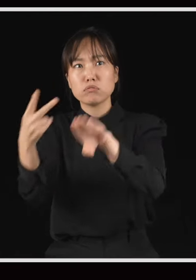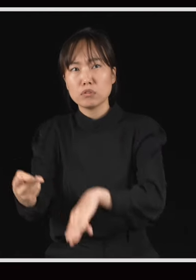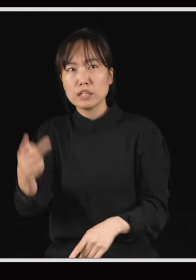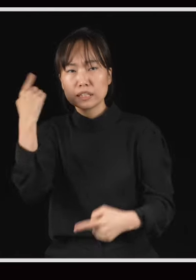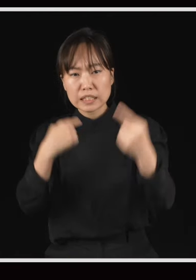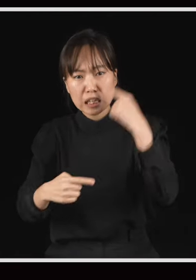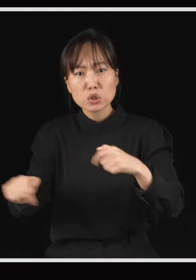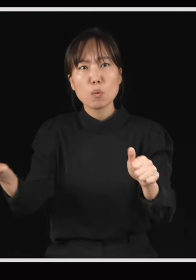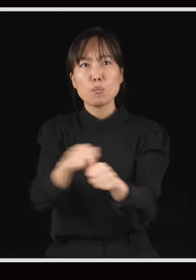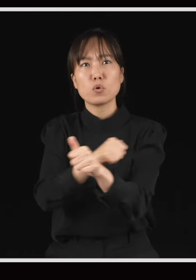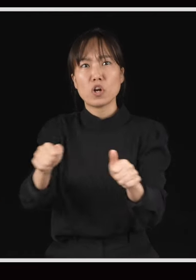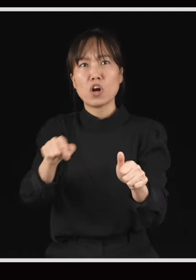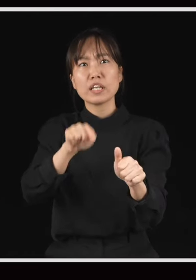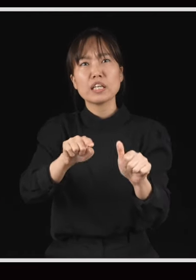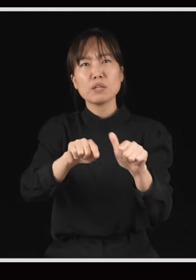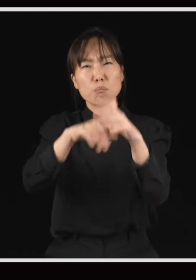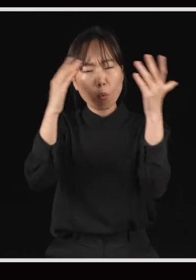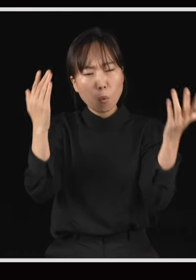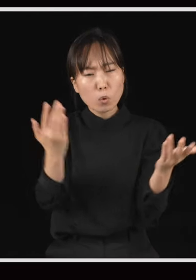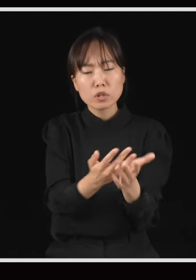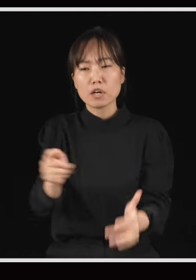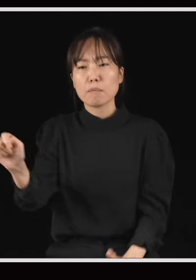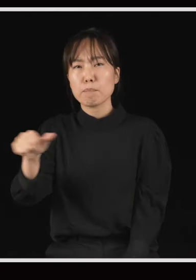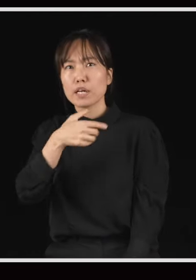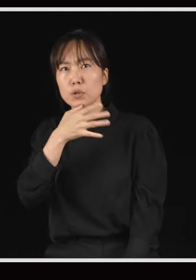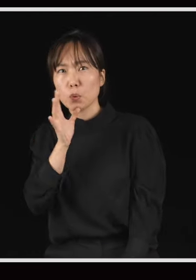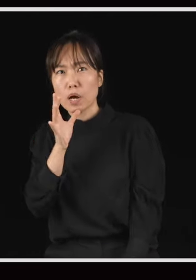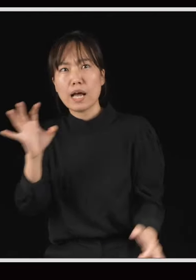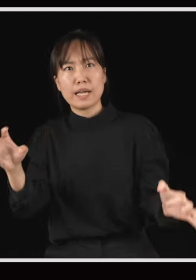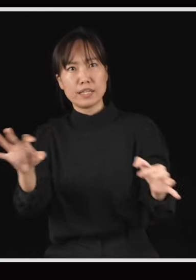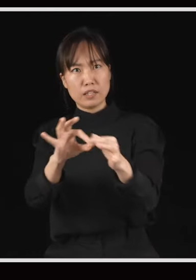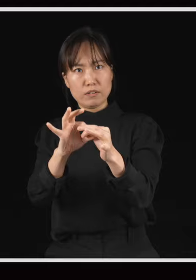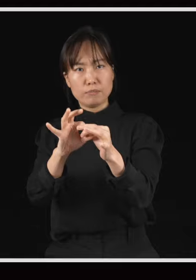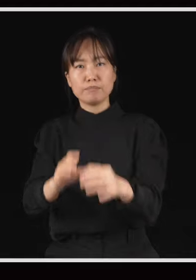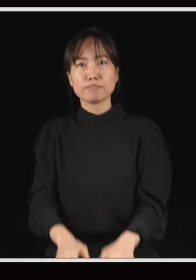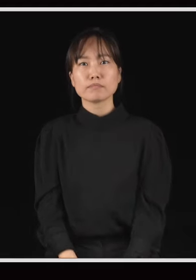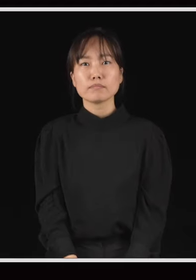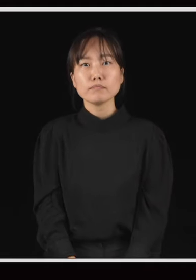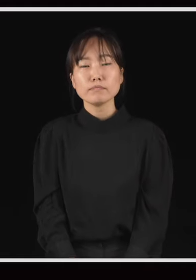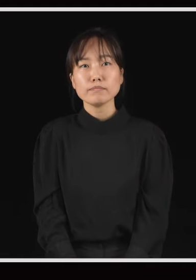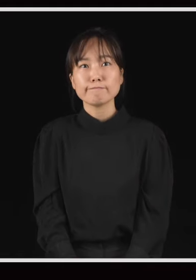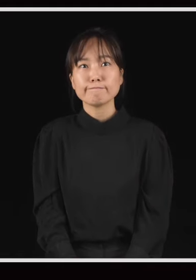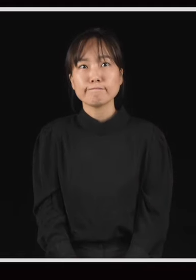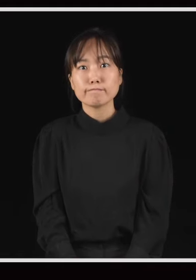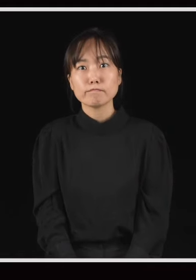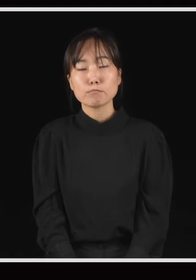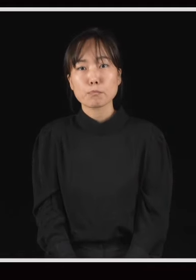사고, 외상, 폭력이죠. 다 가속노화입니다. 다 연결돼 있습니다.